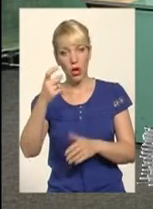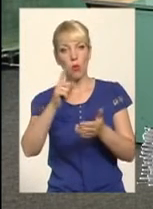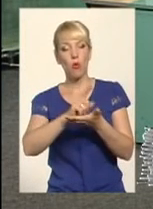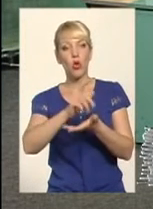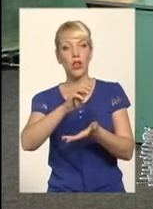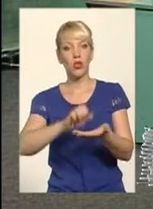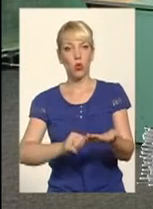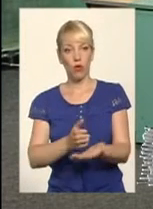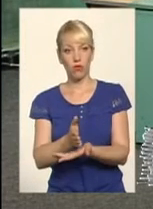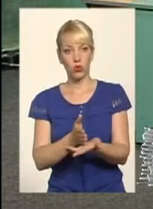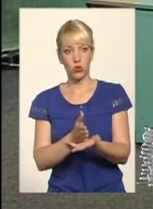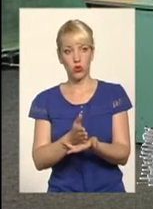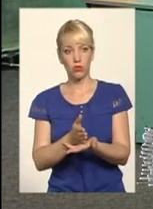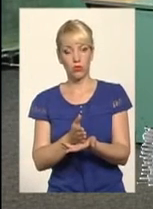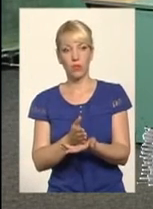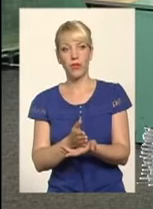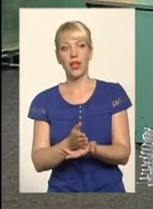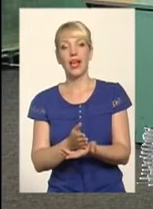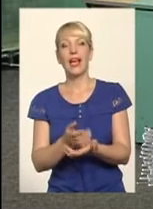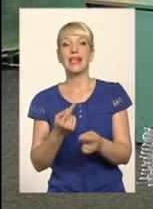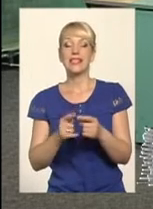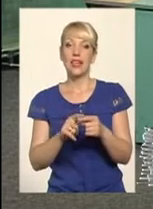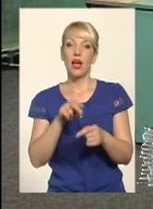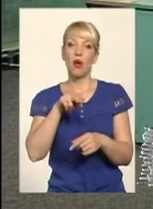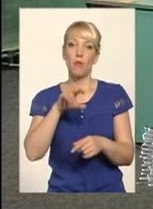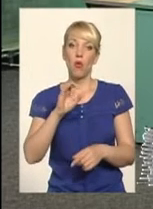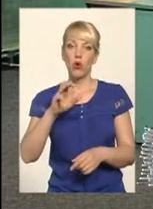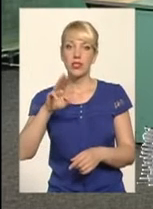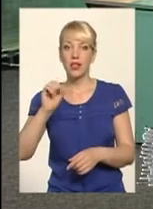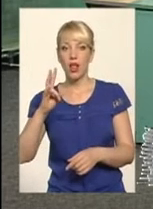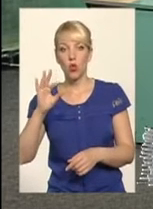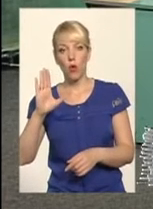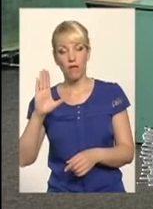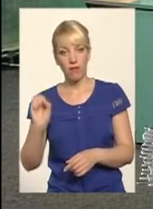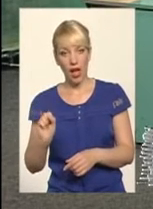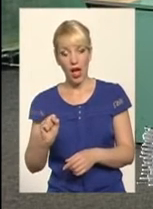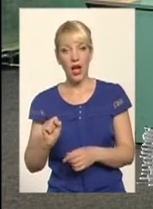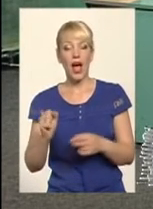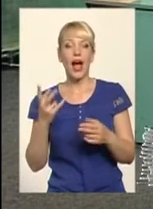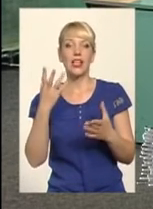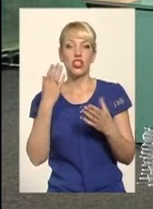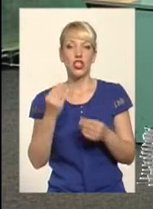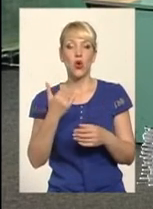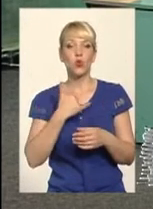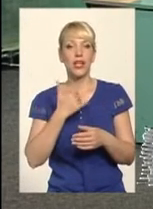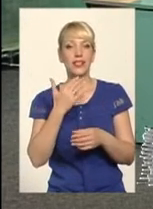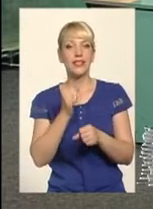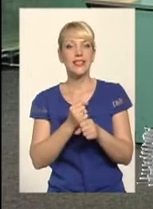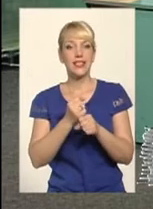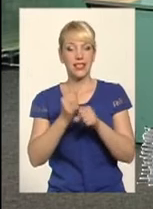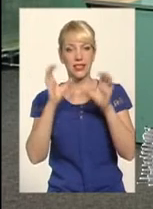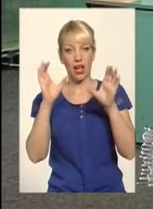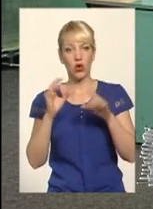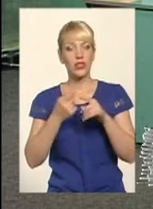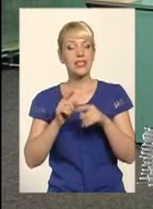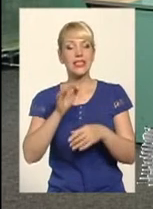податкової служби. Якщо разом з тим це постанова, але в нас є ще дія закону. Так. І це дуже серйозна відповідальність, якщо роботодавець